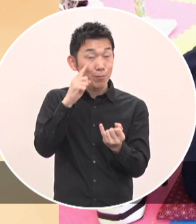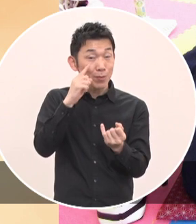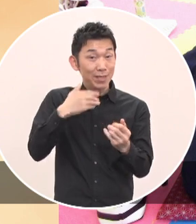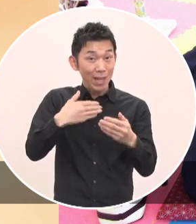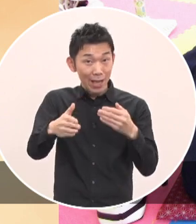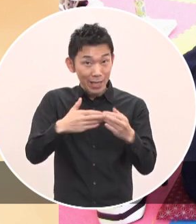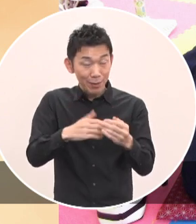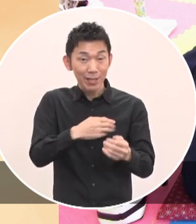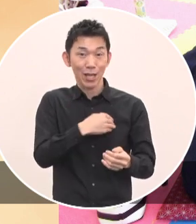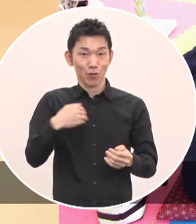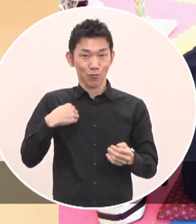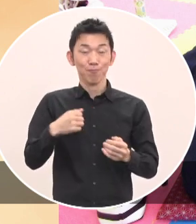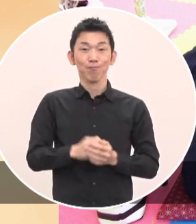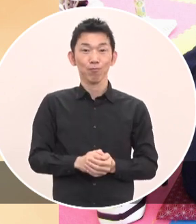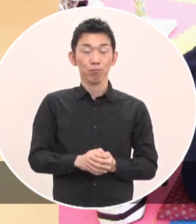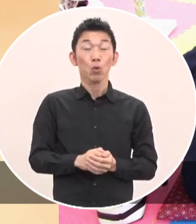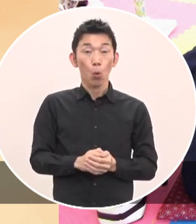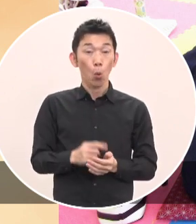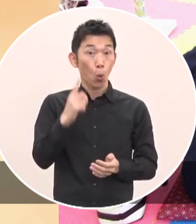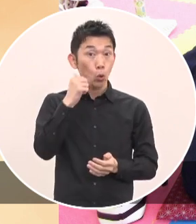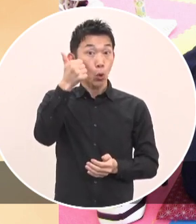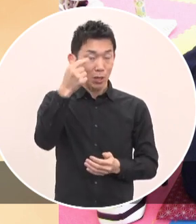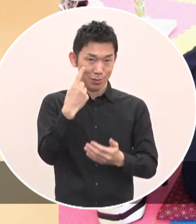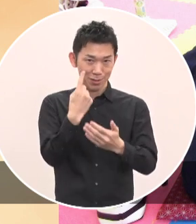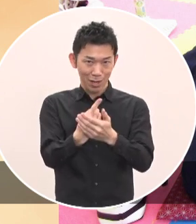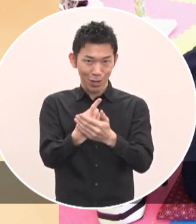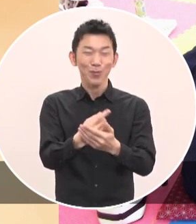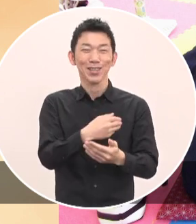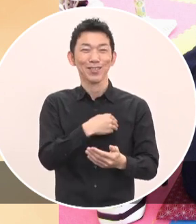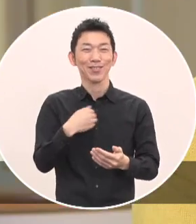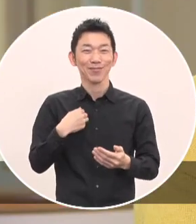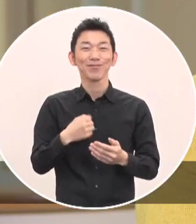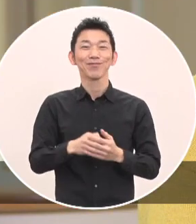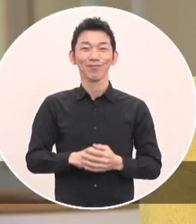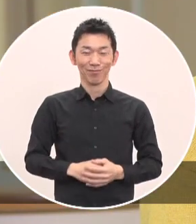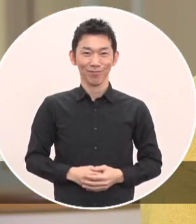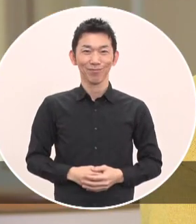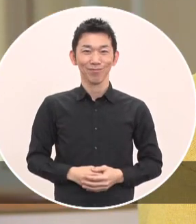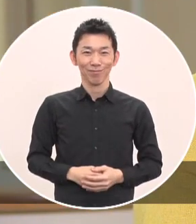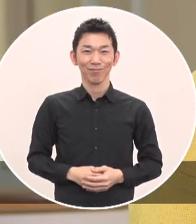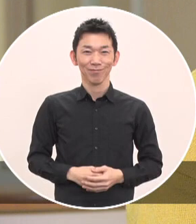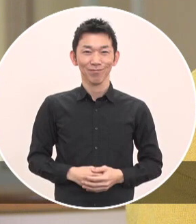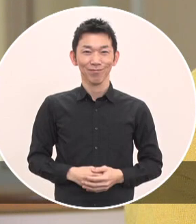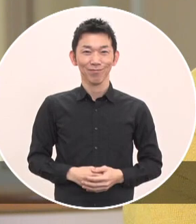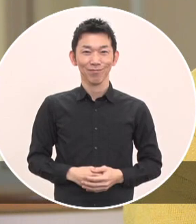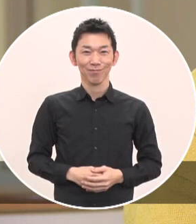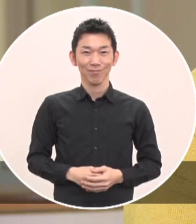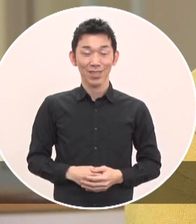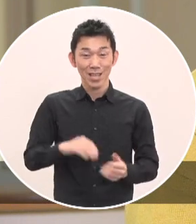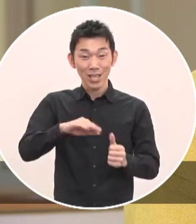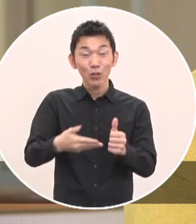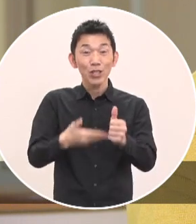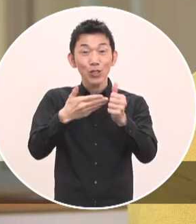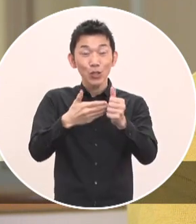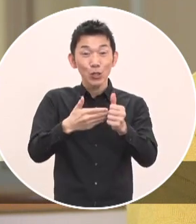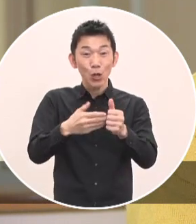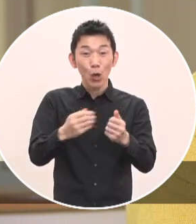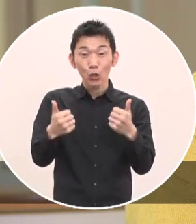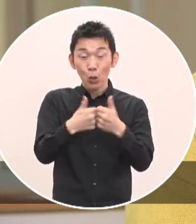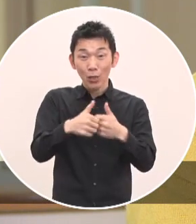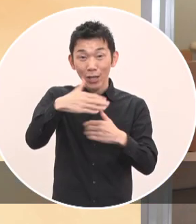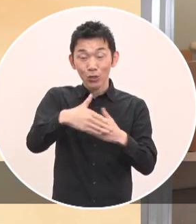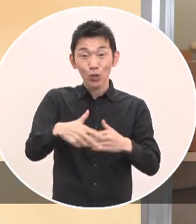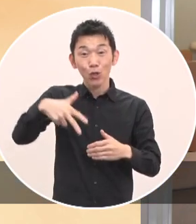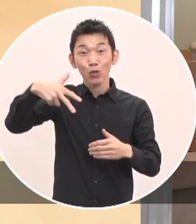いますそれはお父さんも参加できるんですかそうですねまた育児相談室すくすくルームがあり